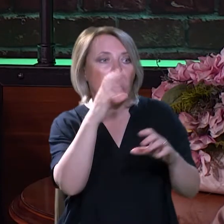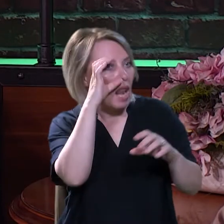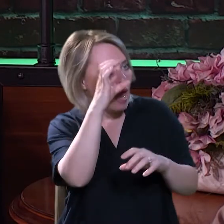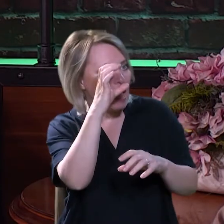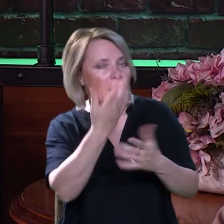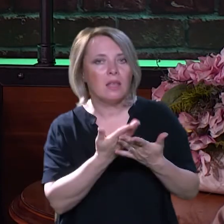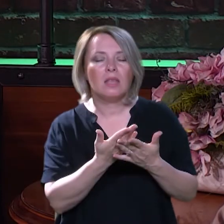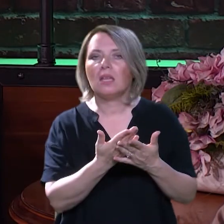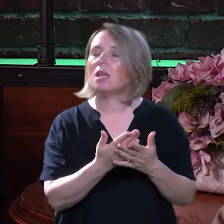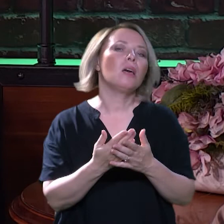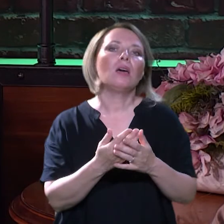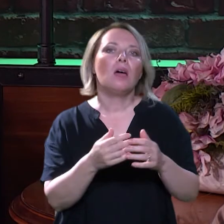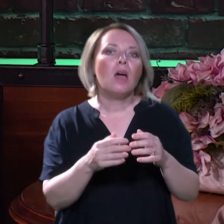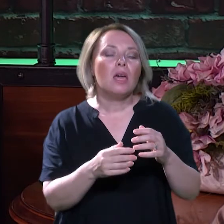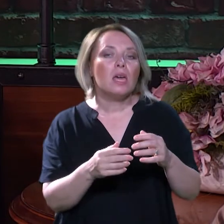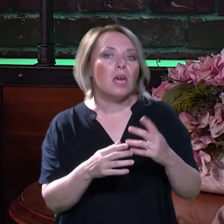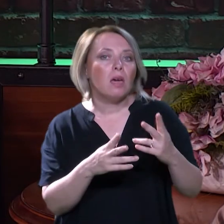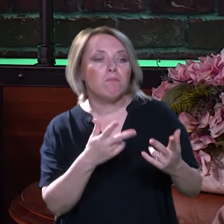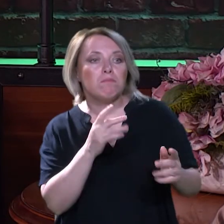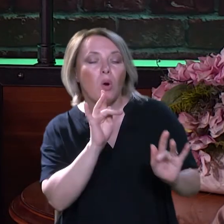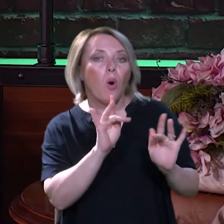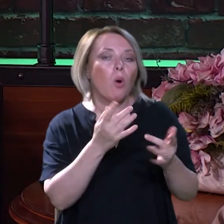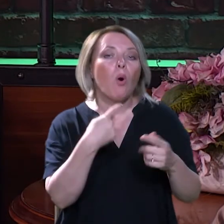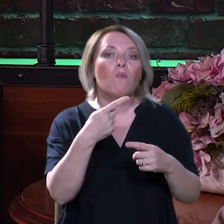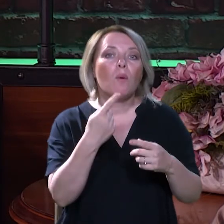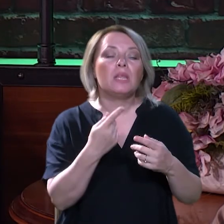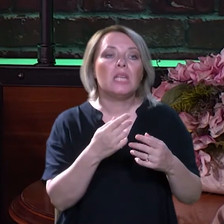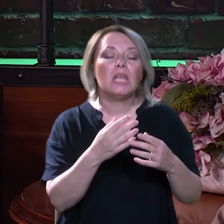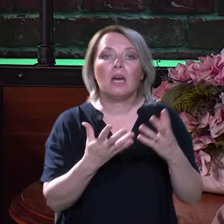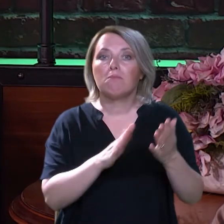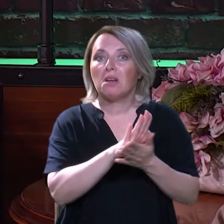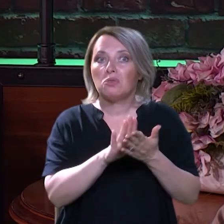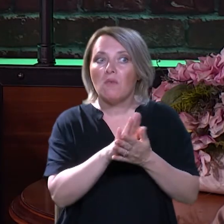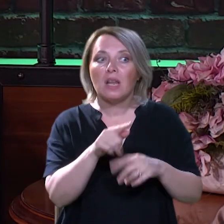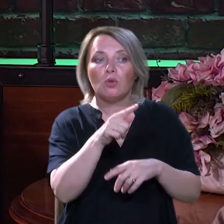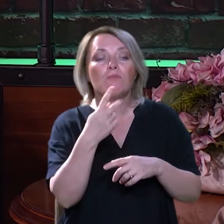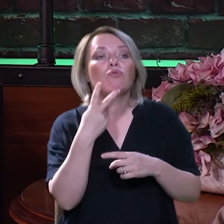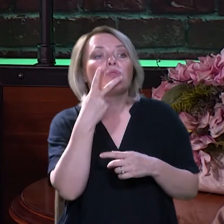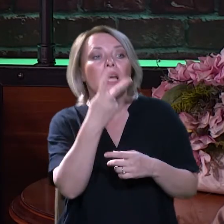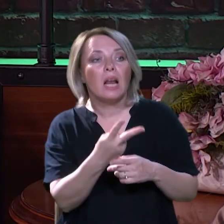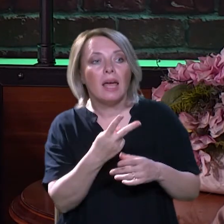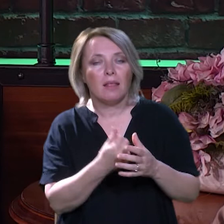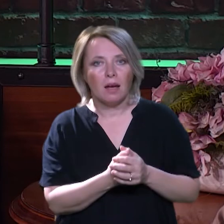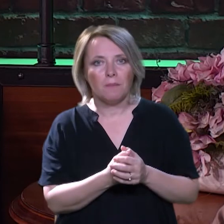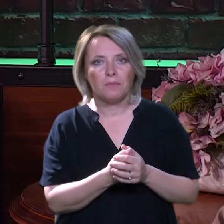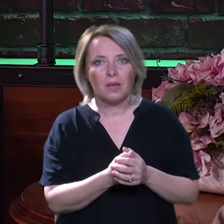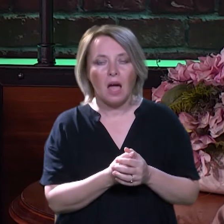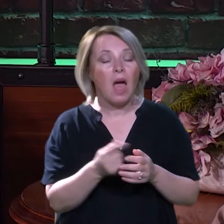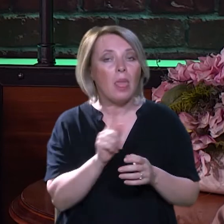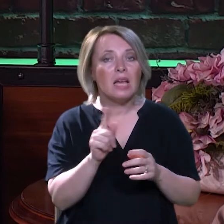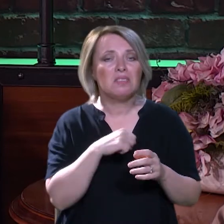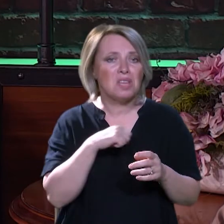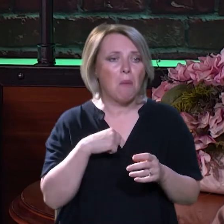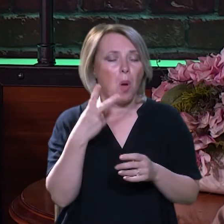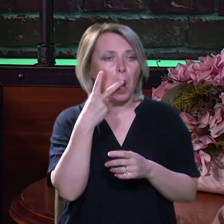s njim komunicira, da dijete stvarno može izvesti neke zaključke iz tog sadržaja, a ne da to bude pasivno promatranje tog ekrana bez